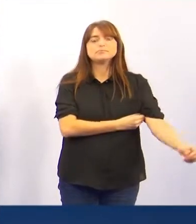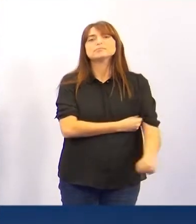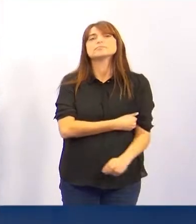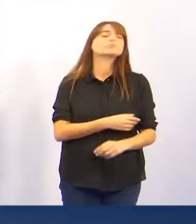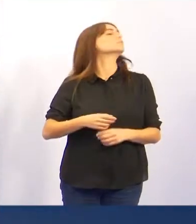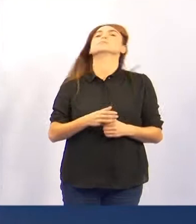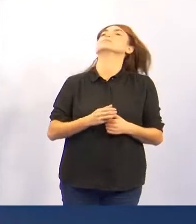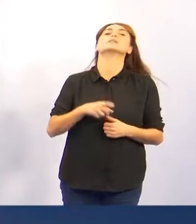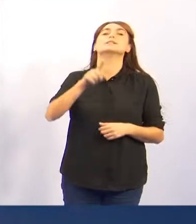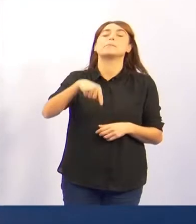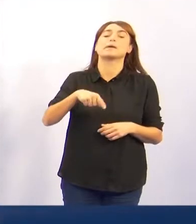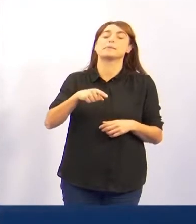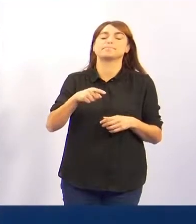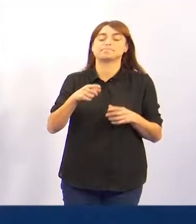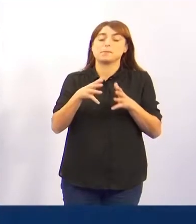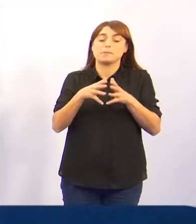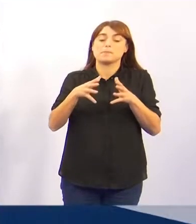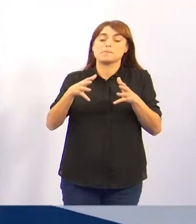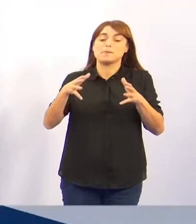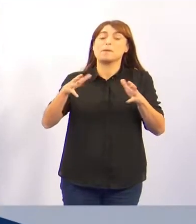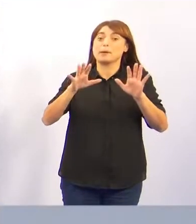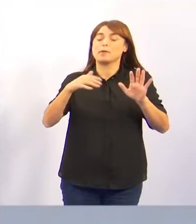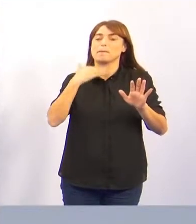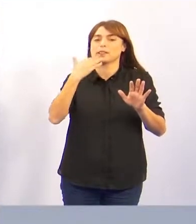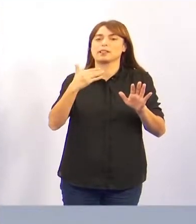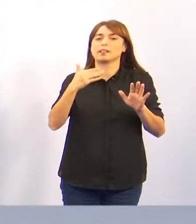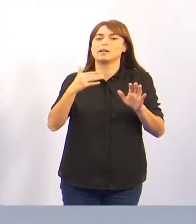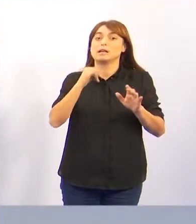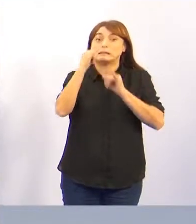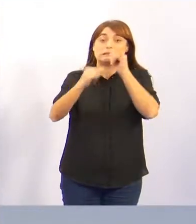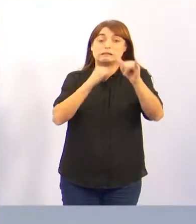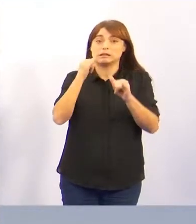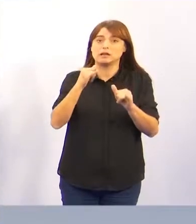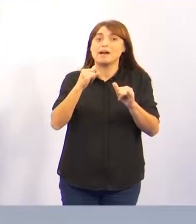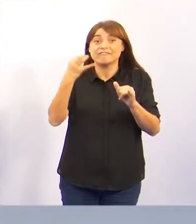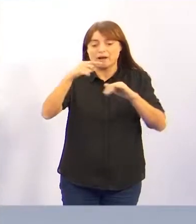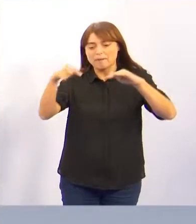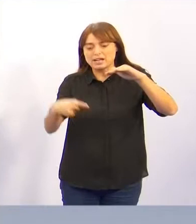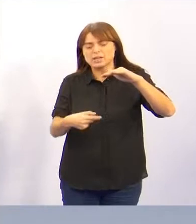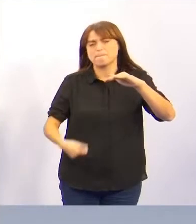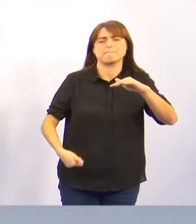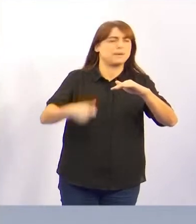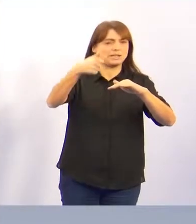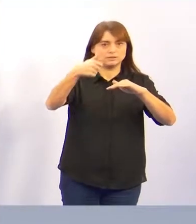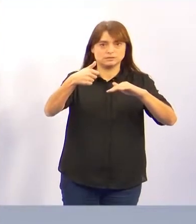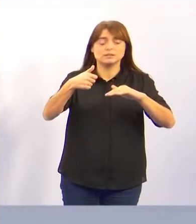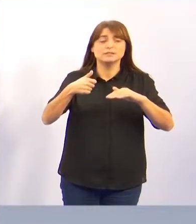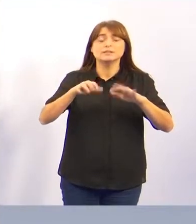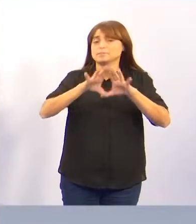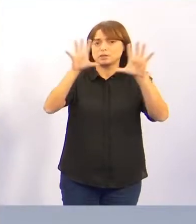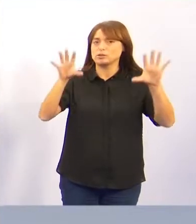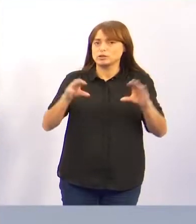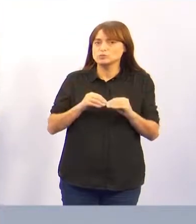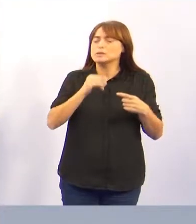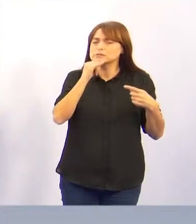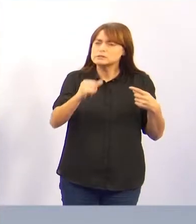que surten a la llum malauradament només són la punta de l'iceberg i que, per tant, per l'altre costat també és bo que surtin a la llum,